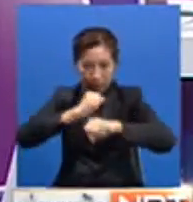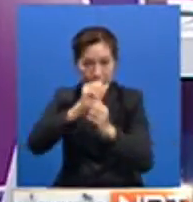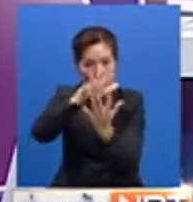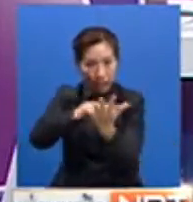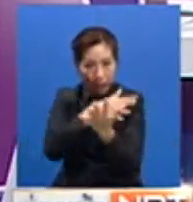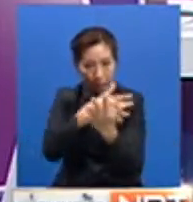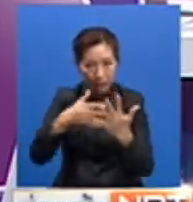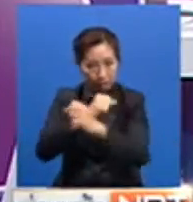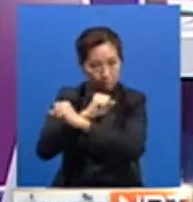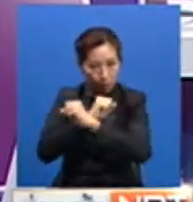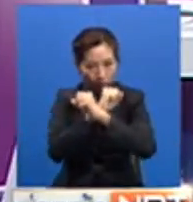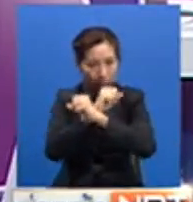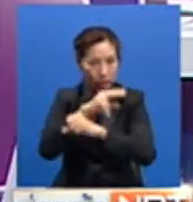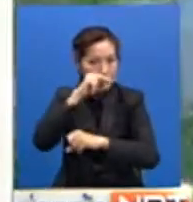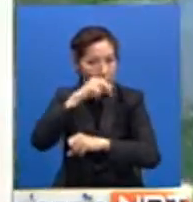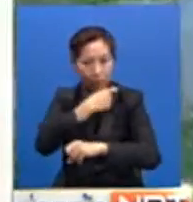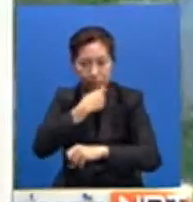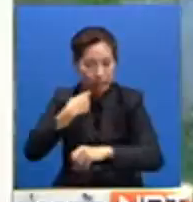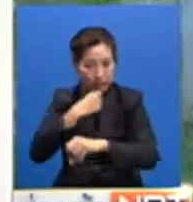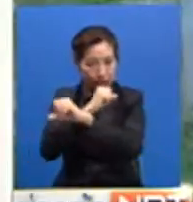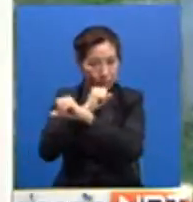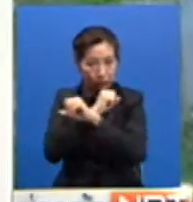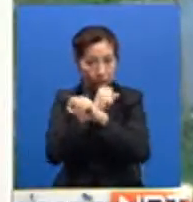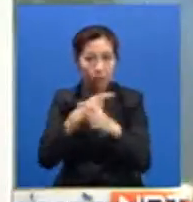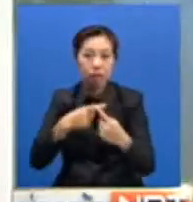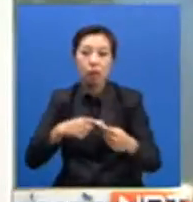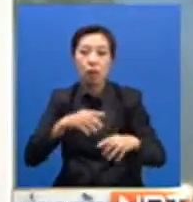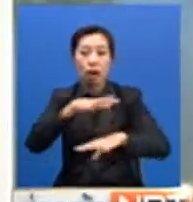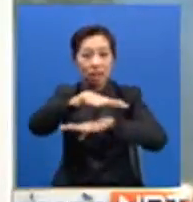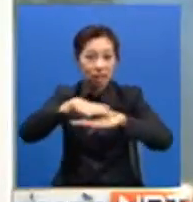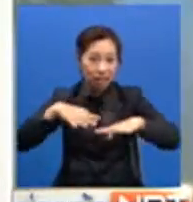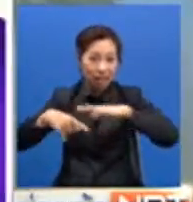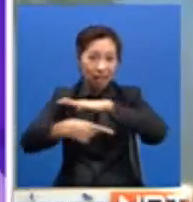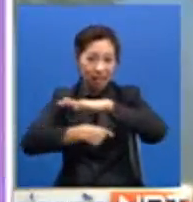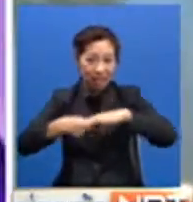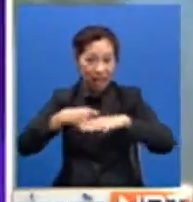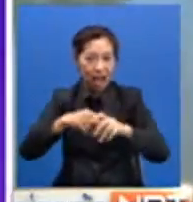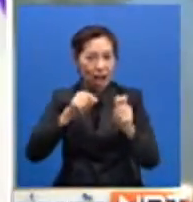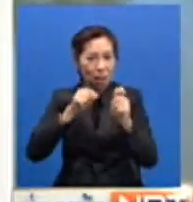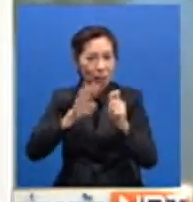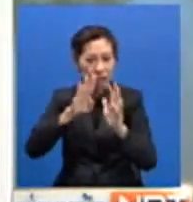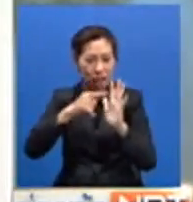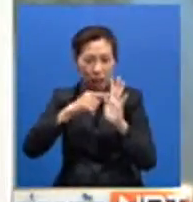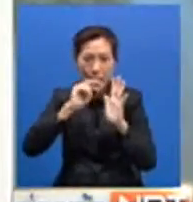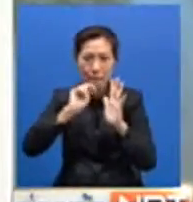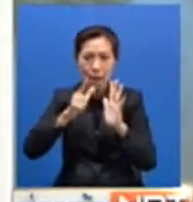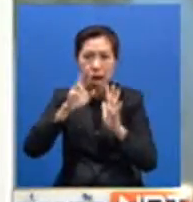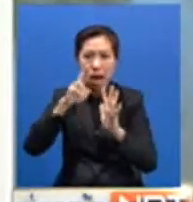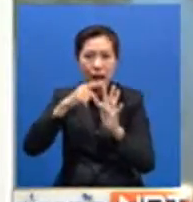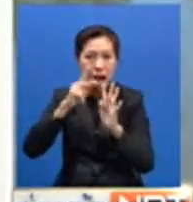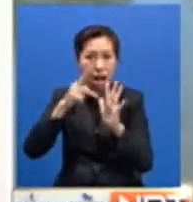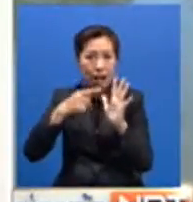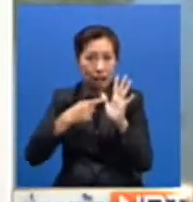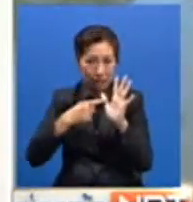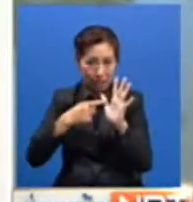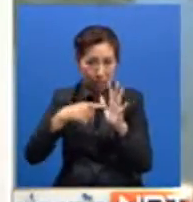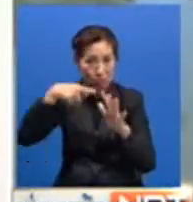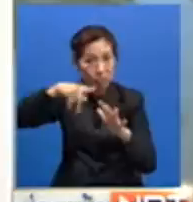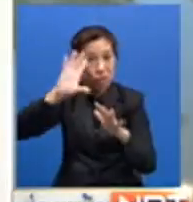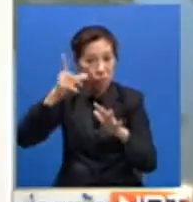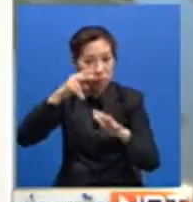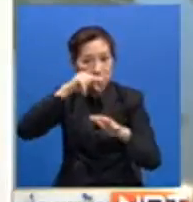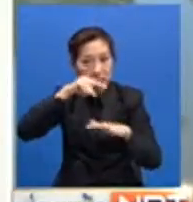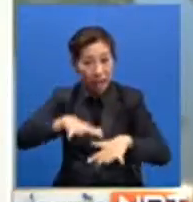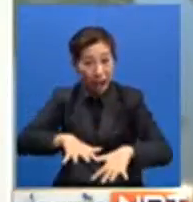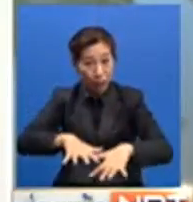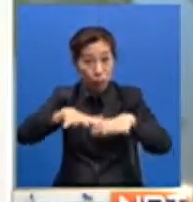ปญหาน้ำทวมนาข้วของชาวนาเองในพื้นที่อำเภอบางรกรรมจัหวดพิสนุโลกตอนนี้น้ำเริ่มเาเสียแล้